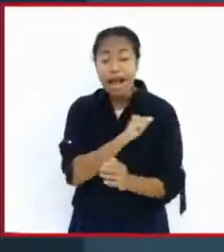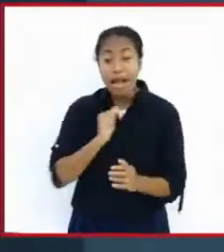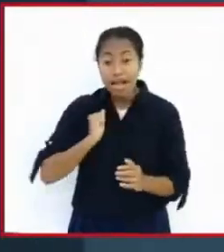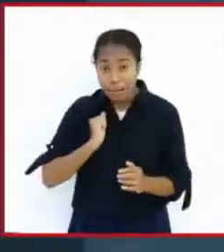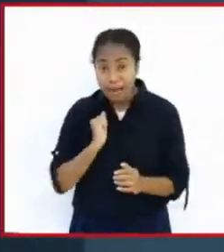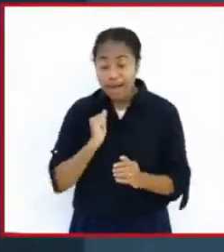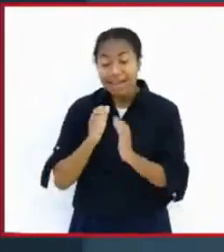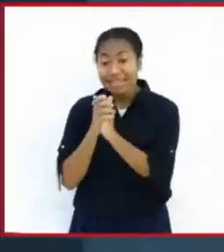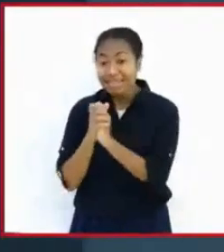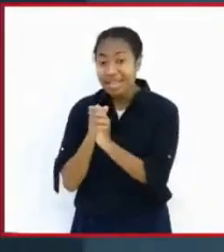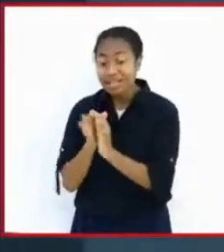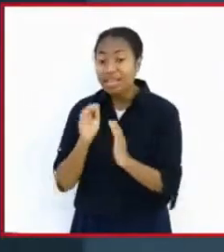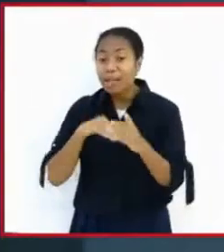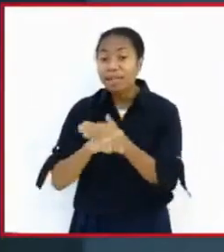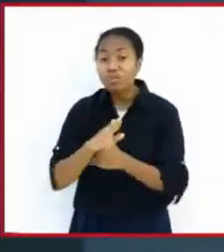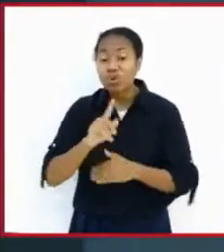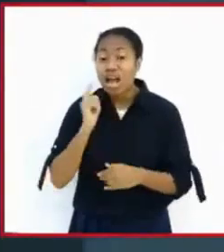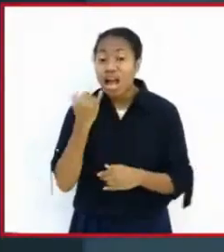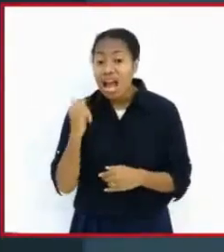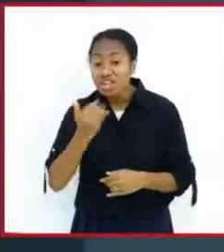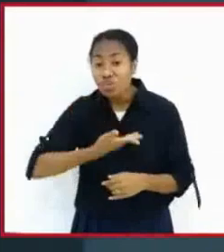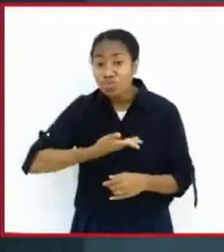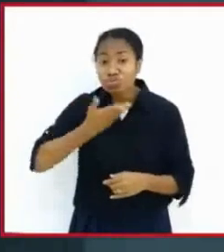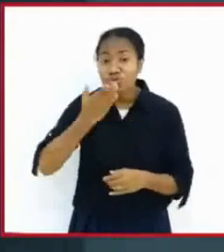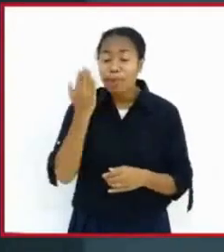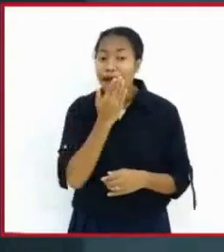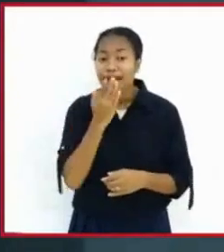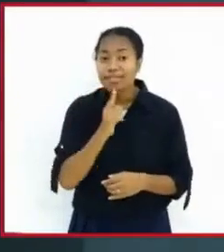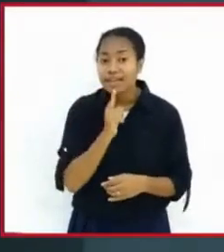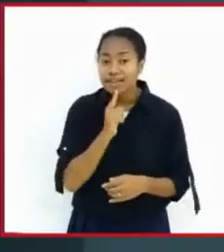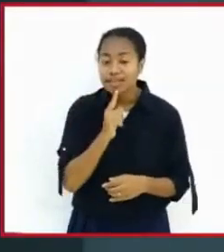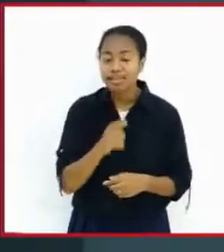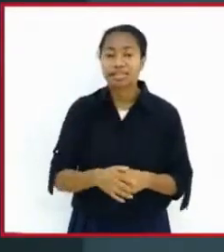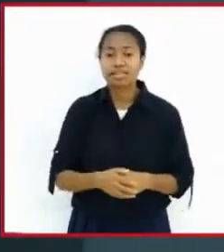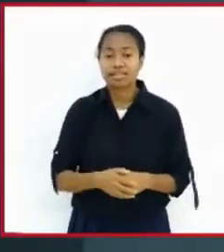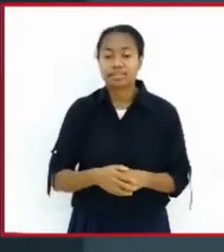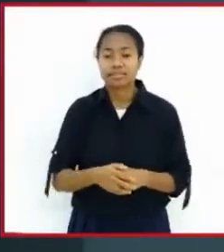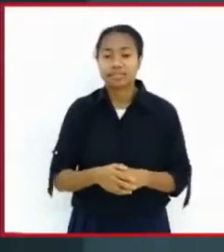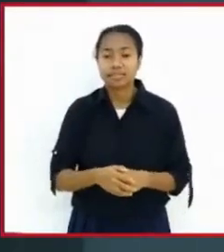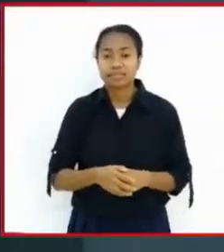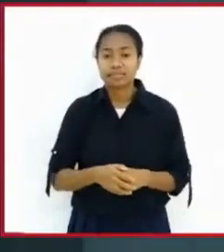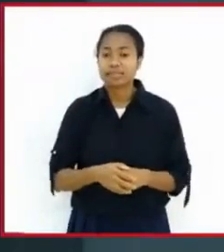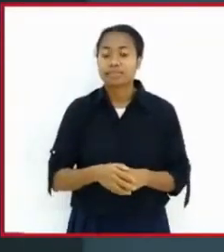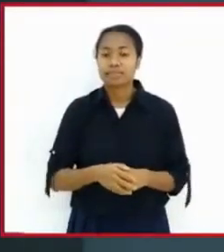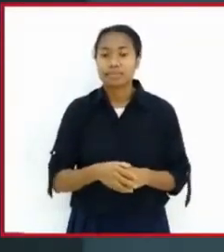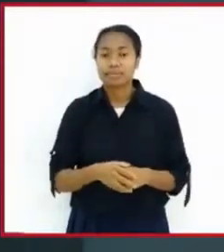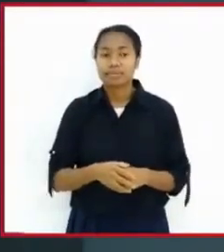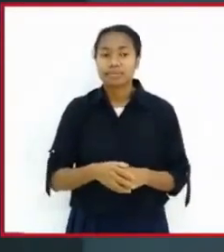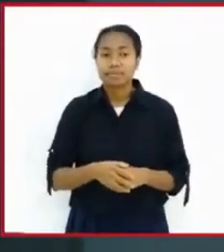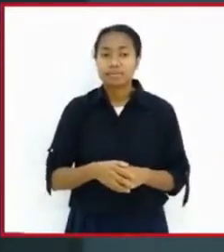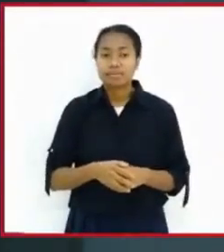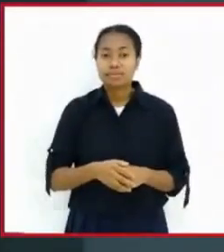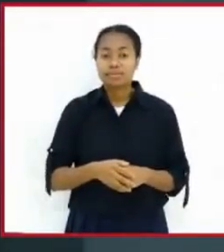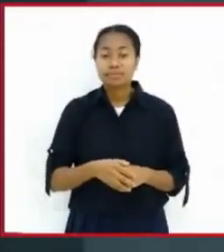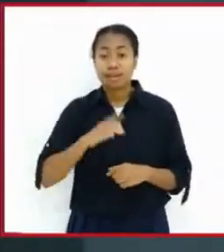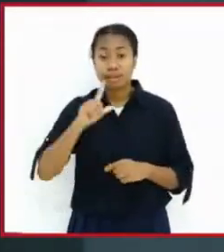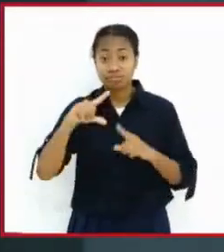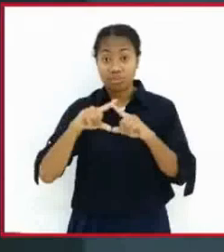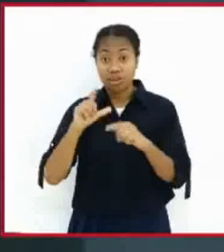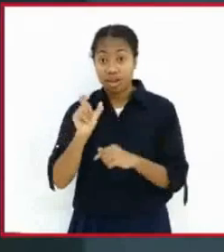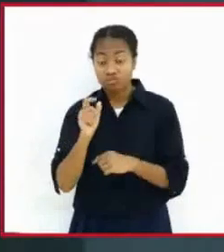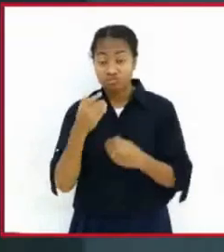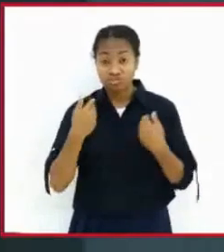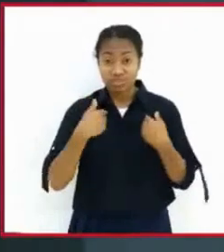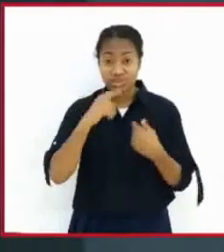hanya semata-mata demi bahasa Inggris lalu saudara hai satu kali